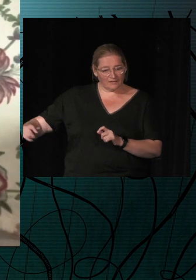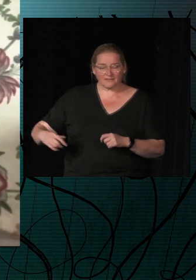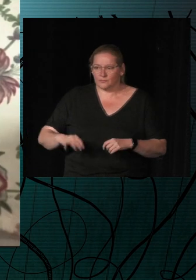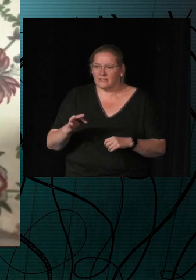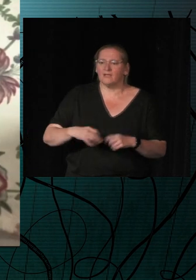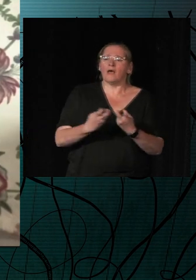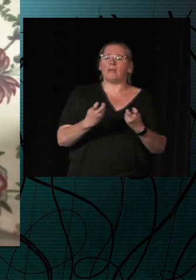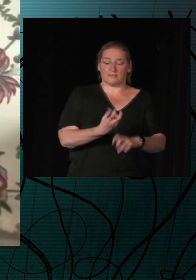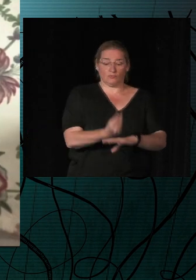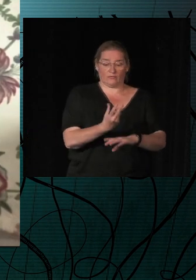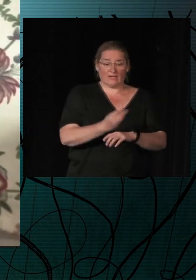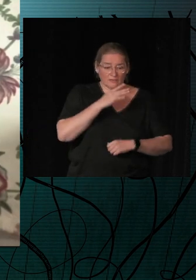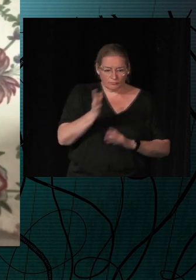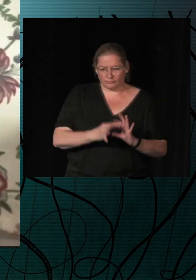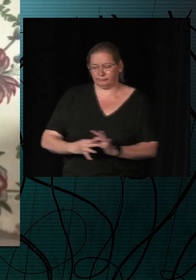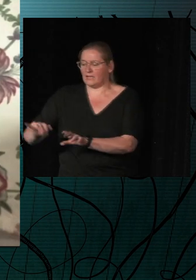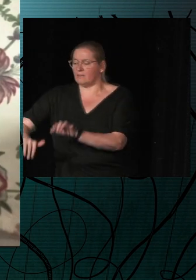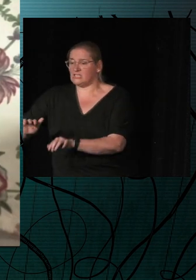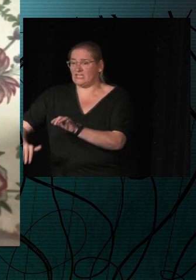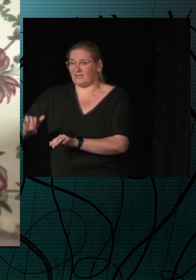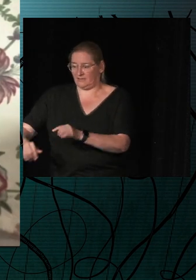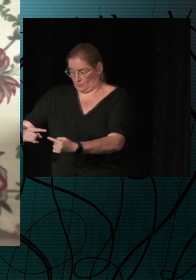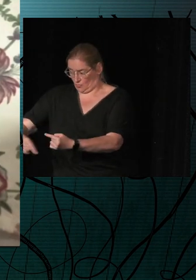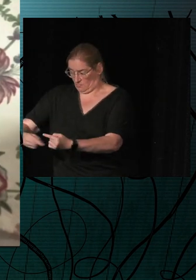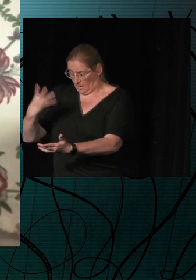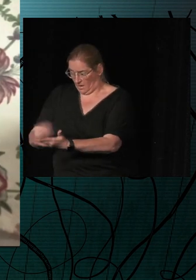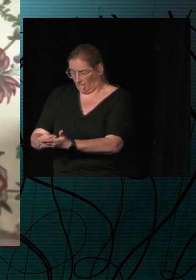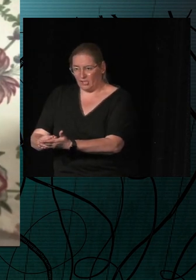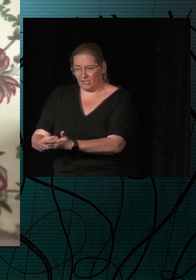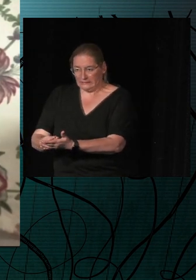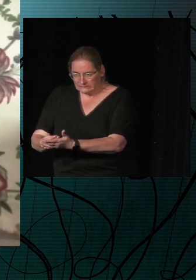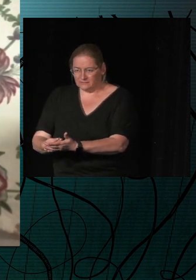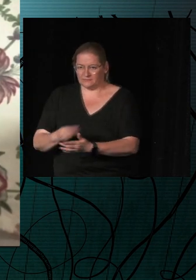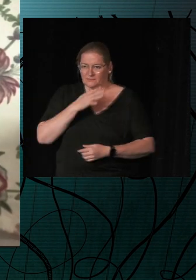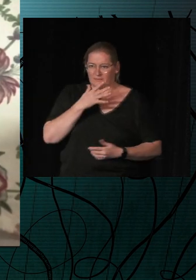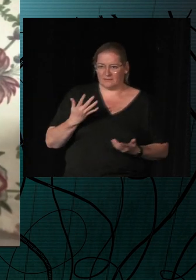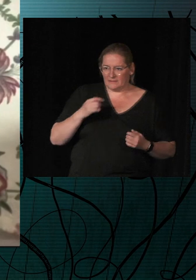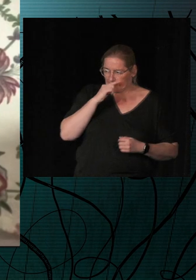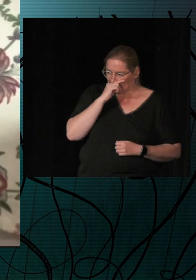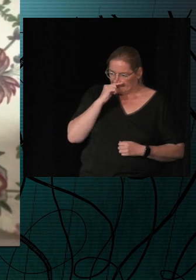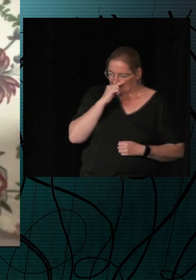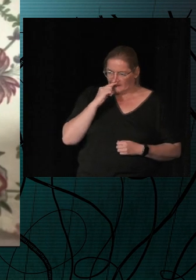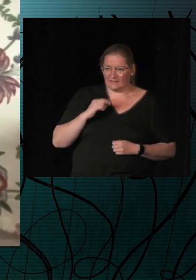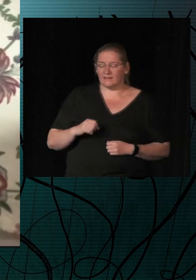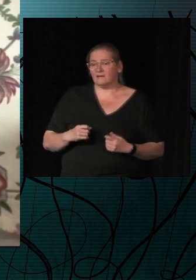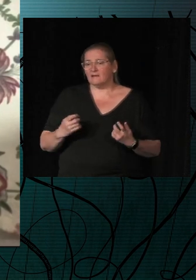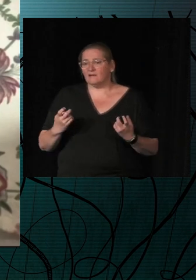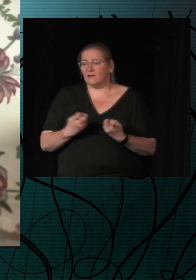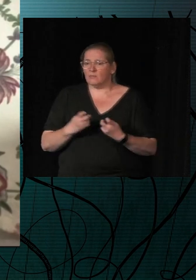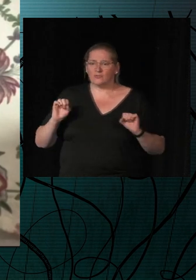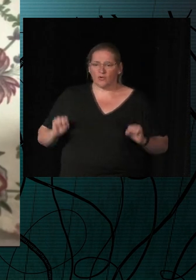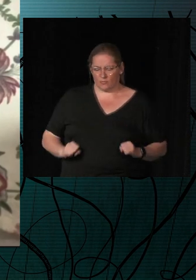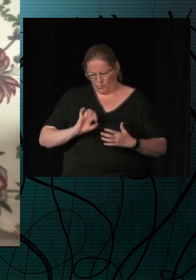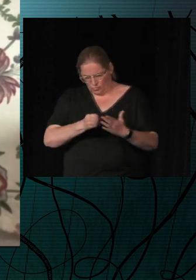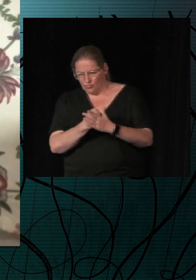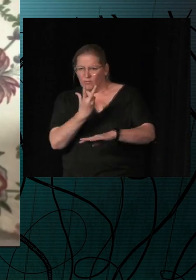est finie euh on a peur de manquer alors que on sait enfin on sait très bien alors que euh il était possible de finir les Résident Evil sans sauvegarder